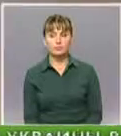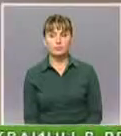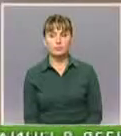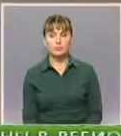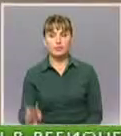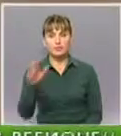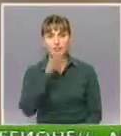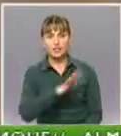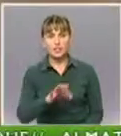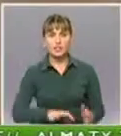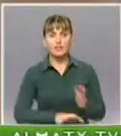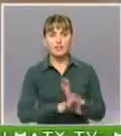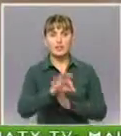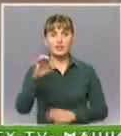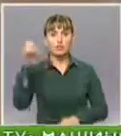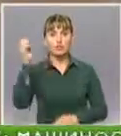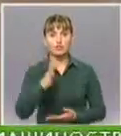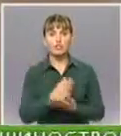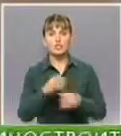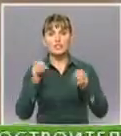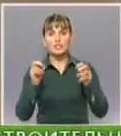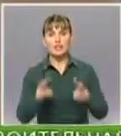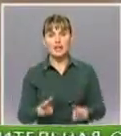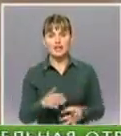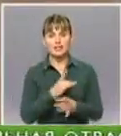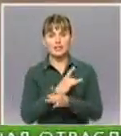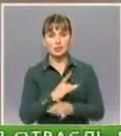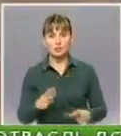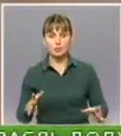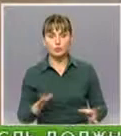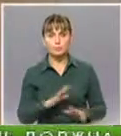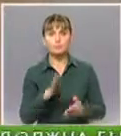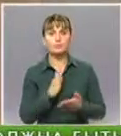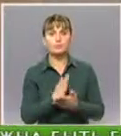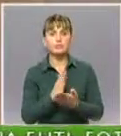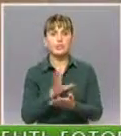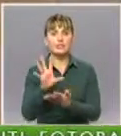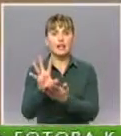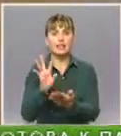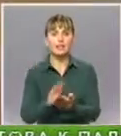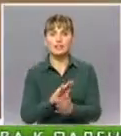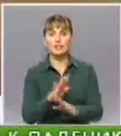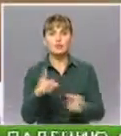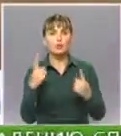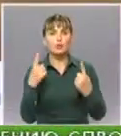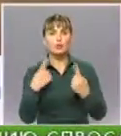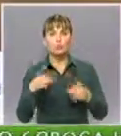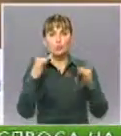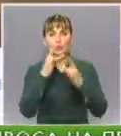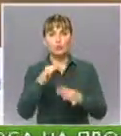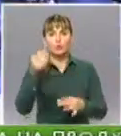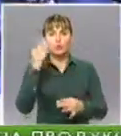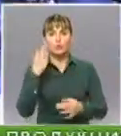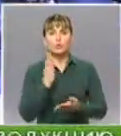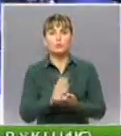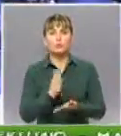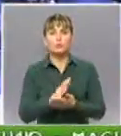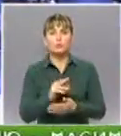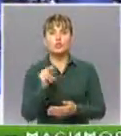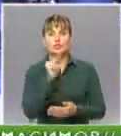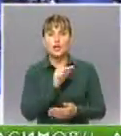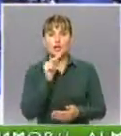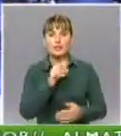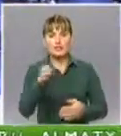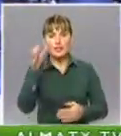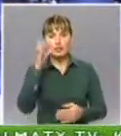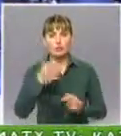В стране восходящего солнца есть специальная церемония – тяною, не имеющая аналогов ни в одной другой культуре. У японцев даже существует чайная